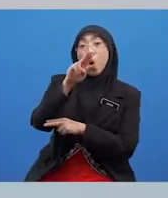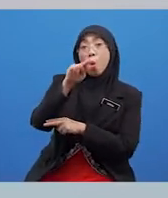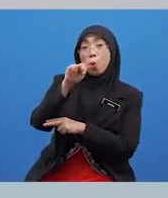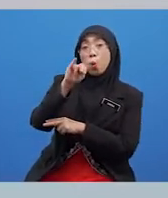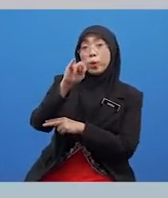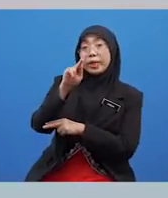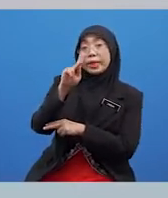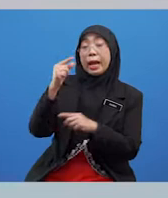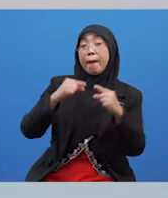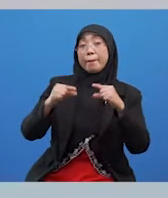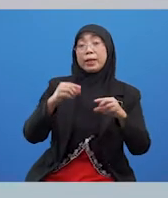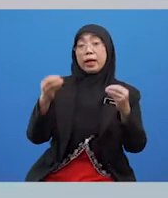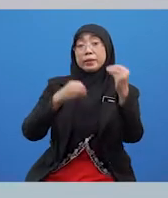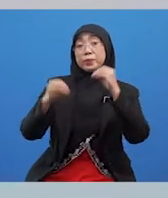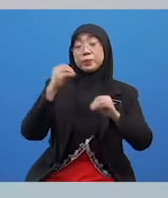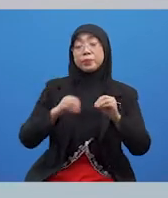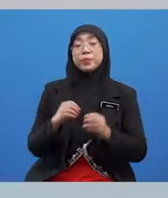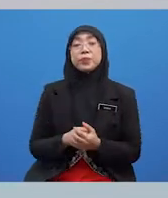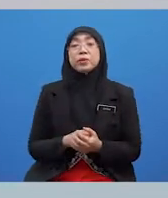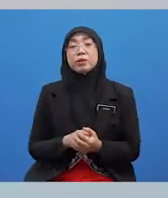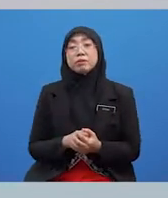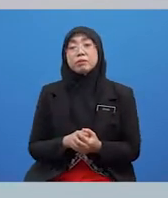keunikan pergerakan. Ketiga,